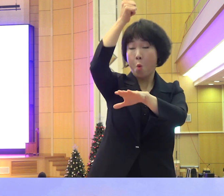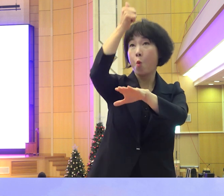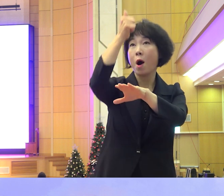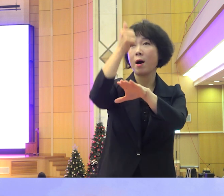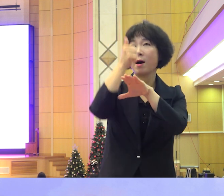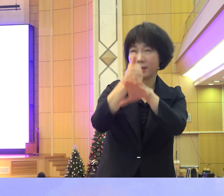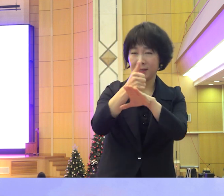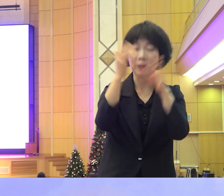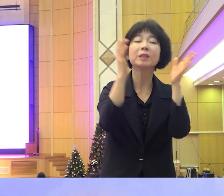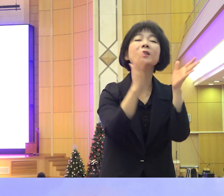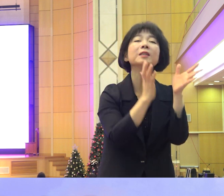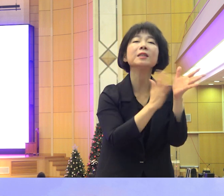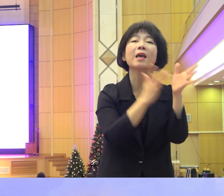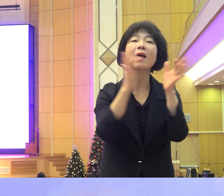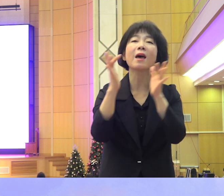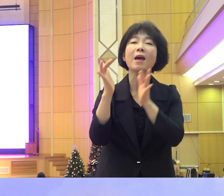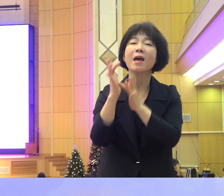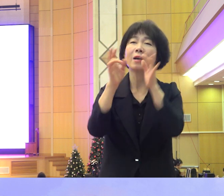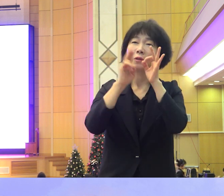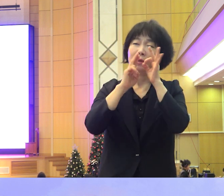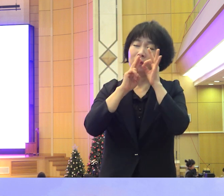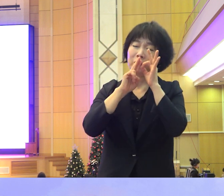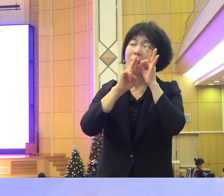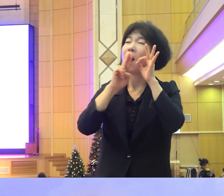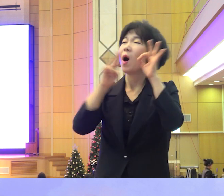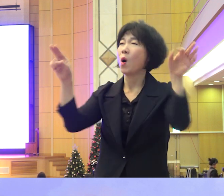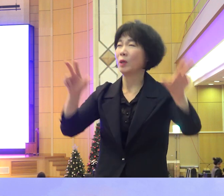경배하오니 왕이신